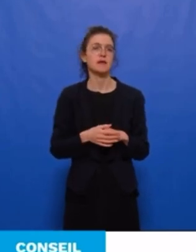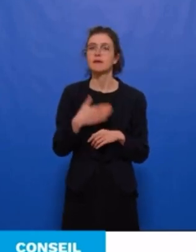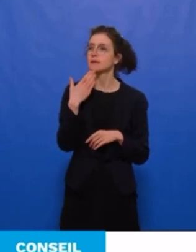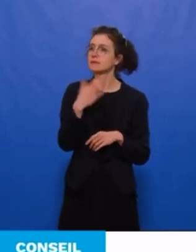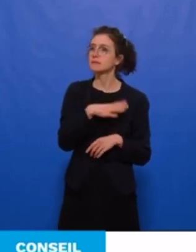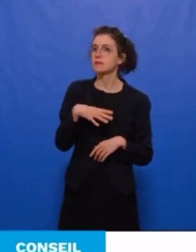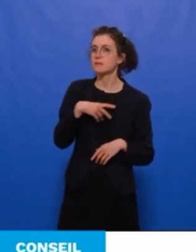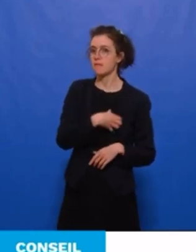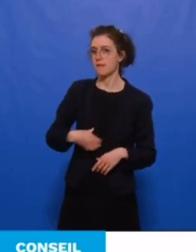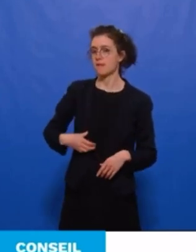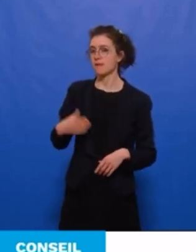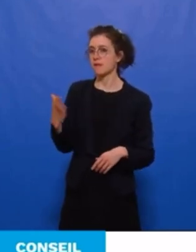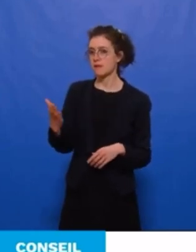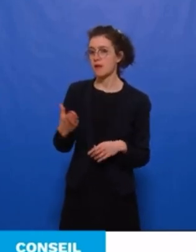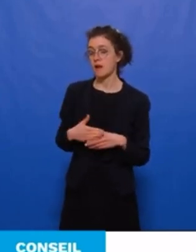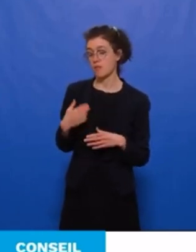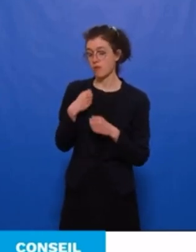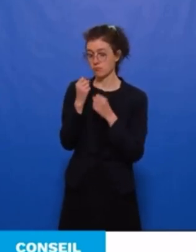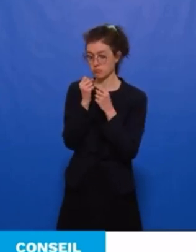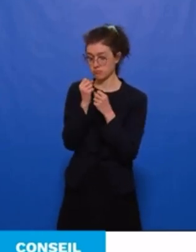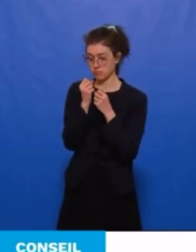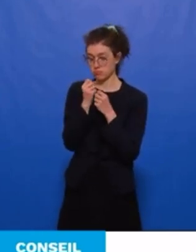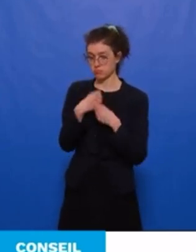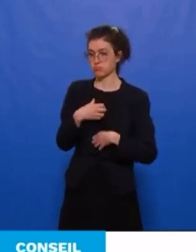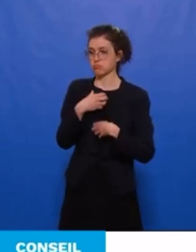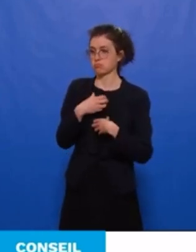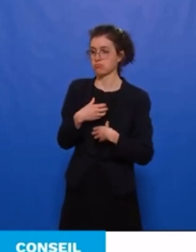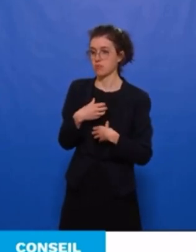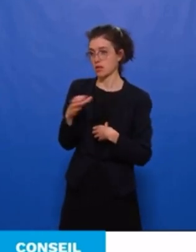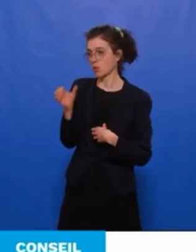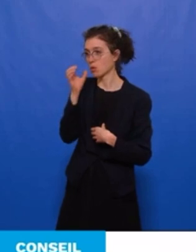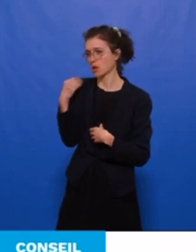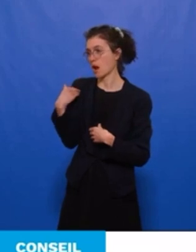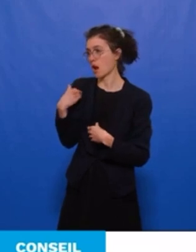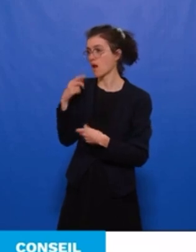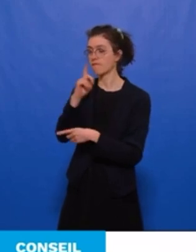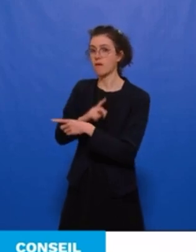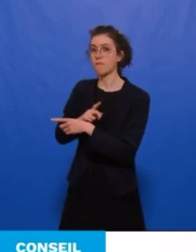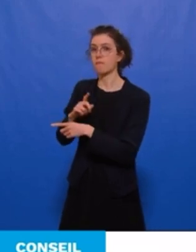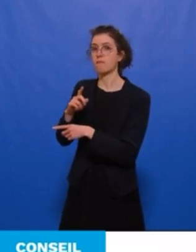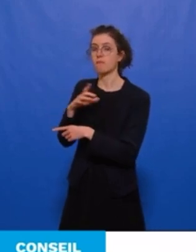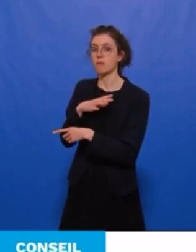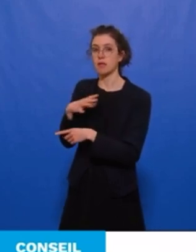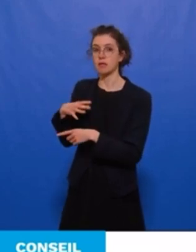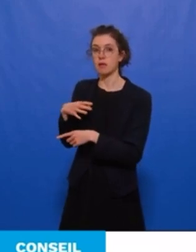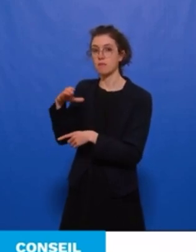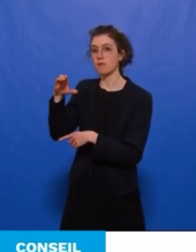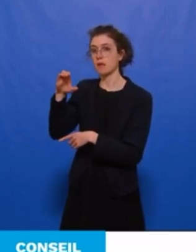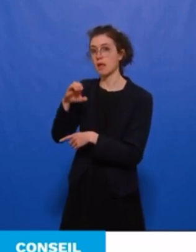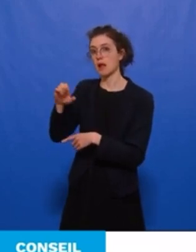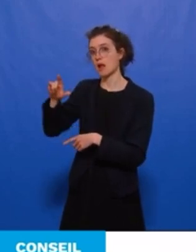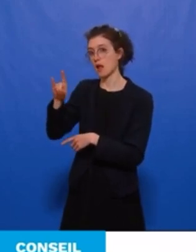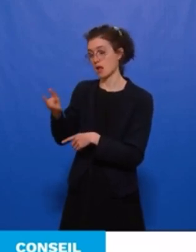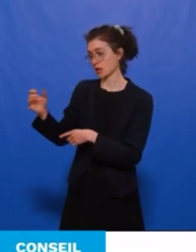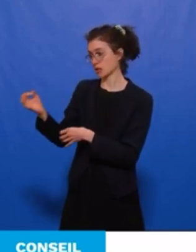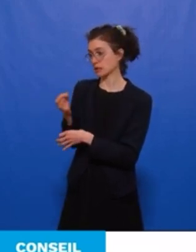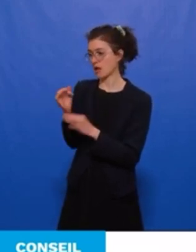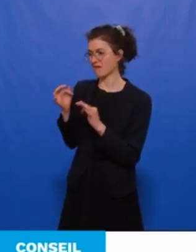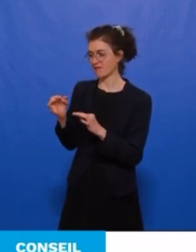relativement effarée d'entendre Madame El Haïry parler d'outrage, d'outrance. Ce n'est pas